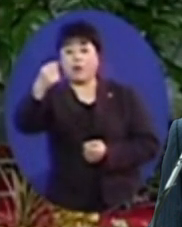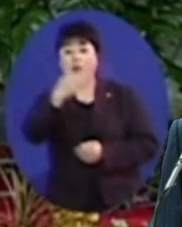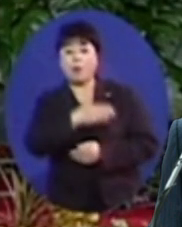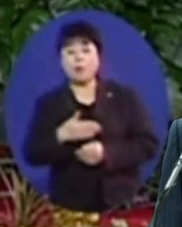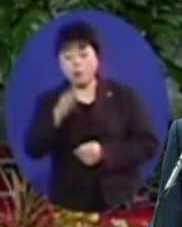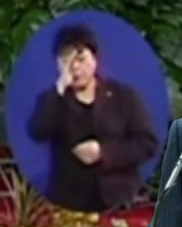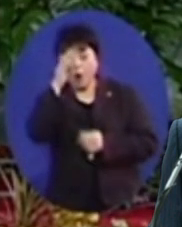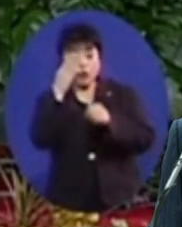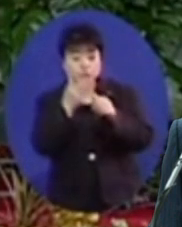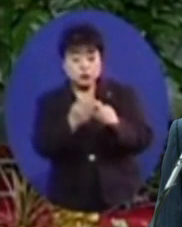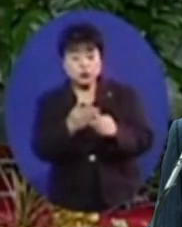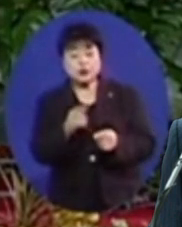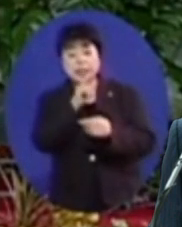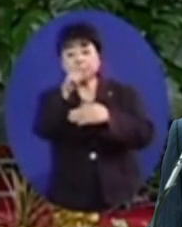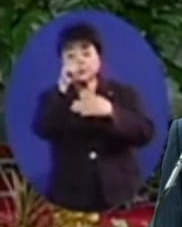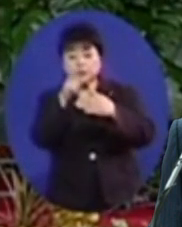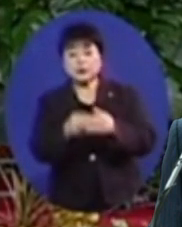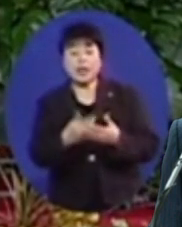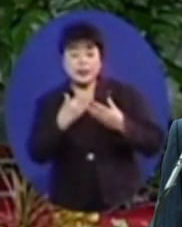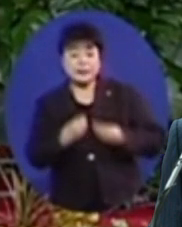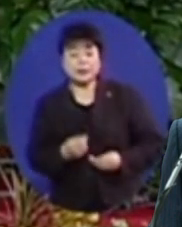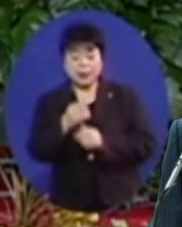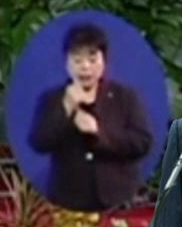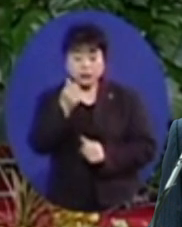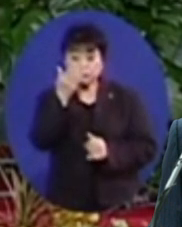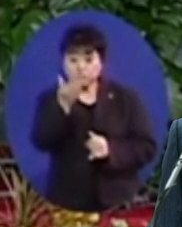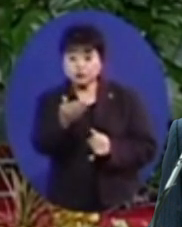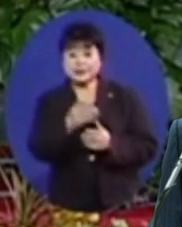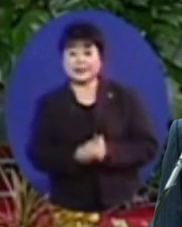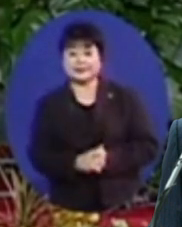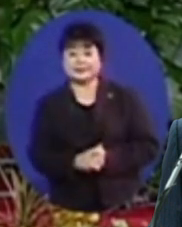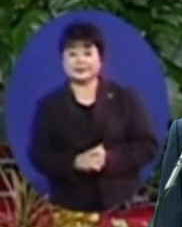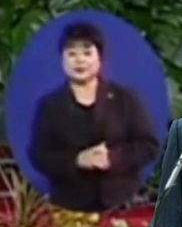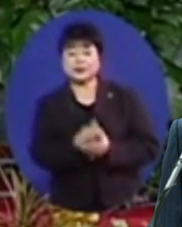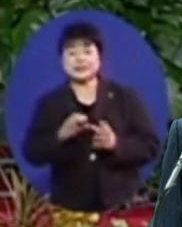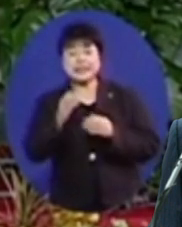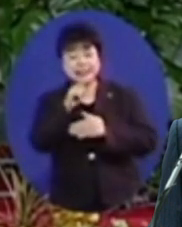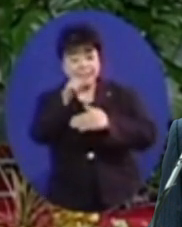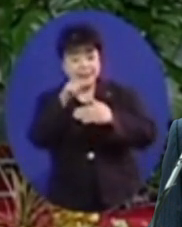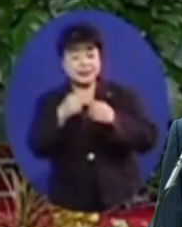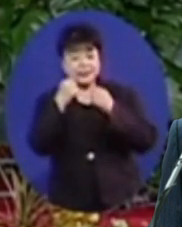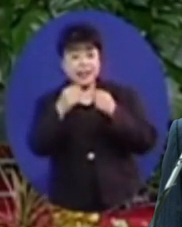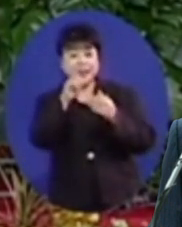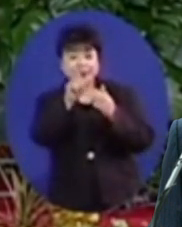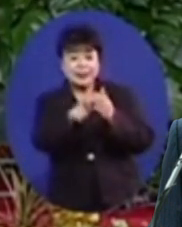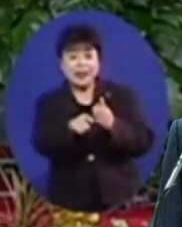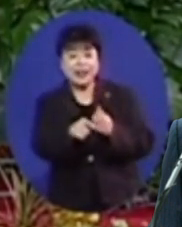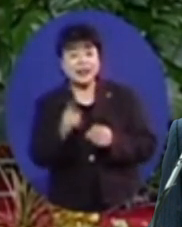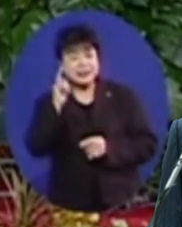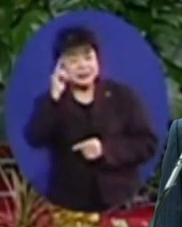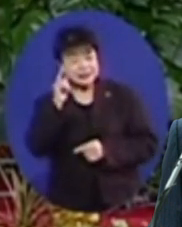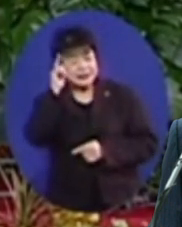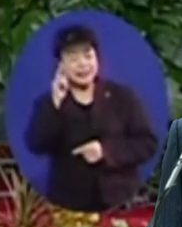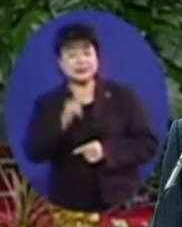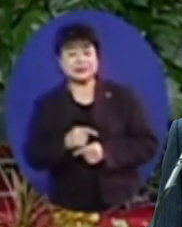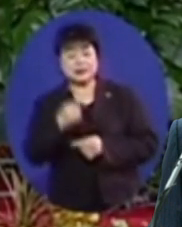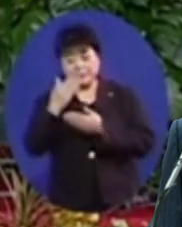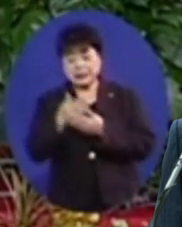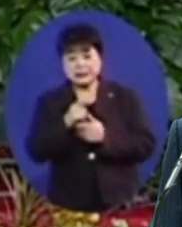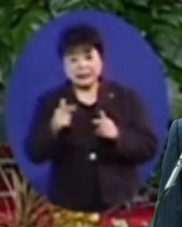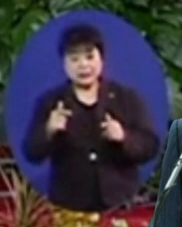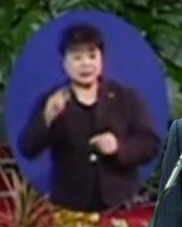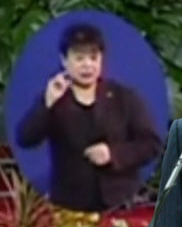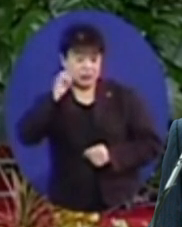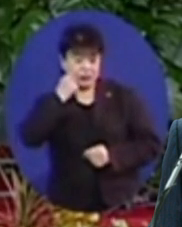병들게 하며 생활에 낭패를 가져옵니다. 우리는 이 세상에 사는 이상 스트레스를 전혀 받지 않을